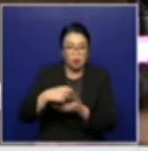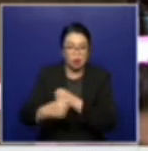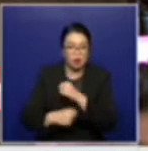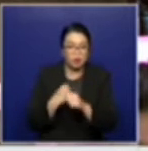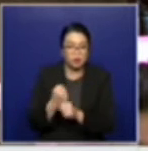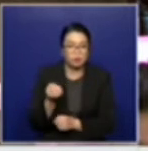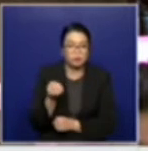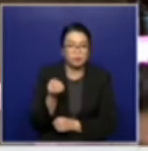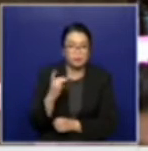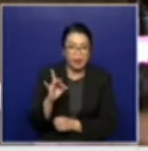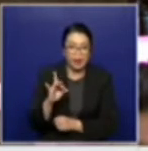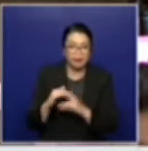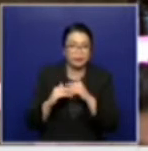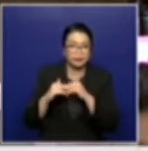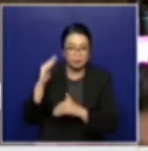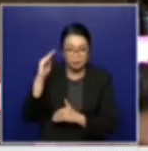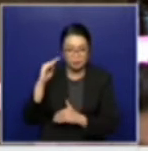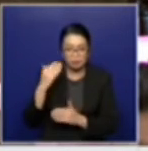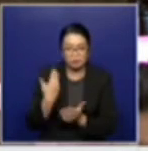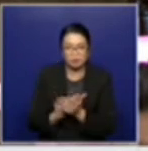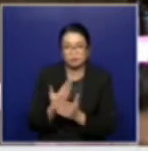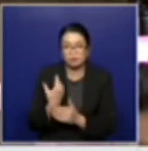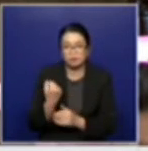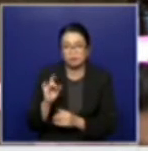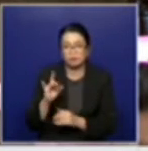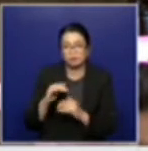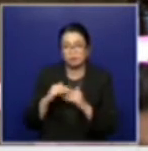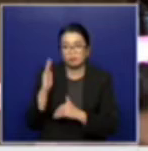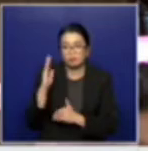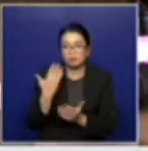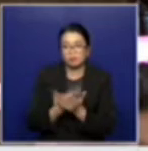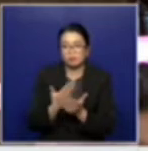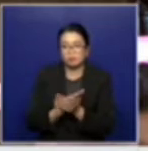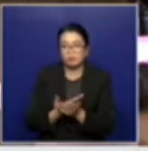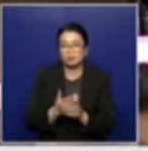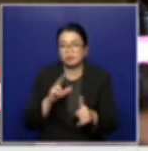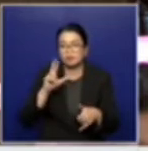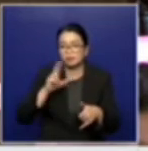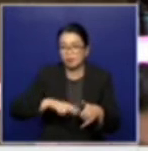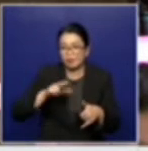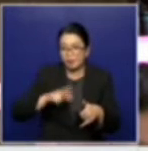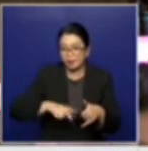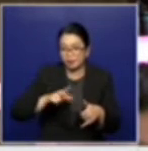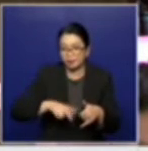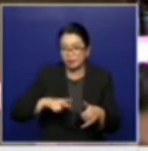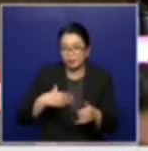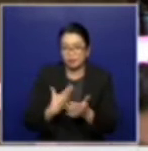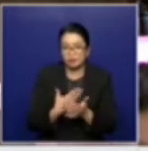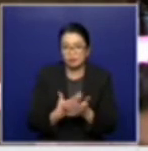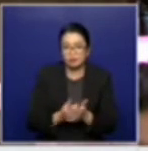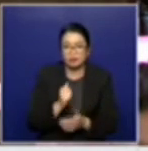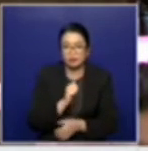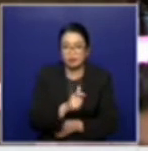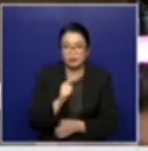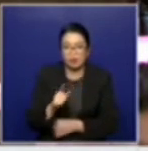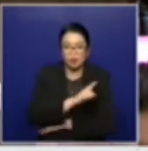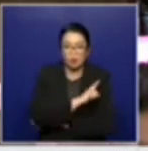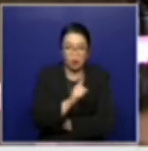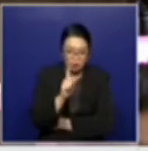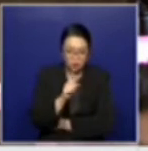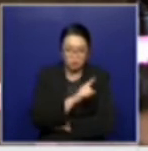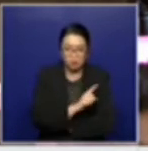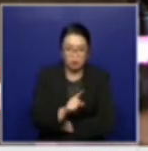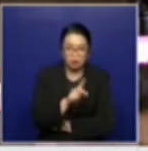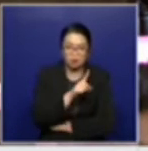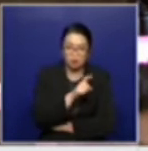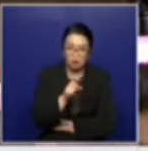ปีบริบูรณ์ขึ้นไปจำนวนเงิน 3,000 บาทใช้จ่ายวันละ100ถึง250บ